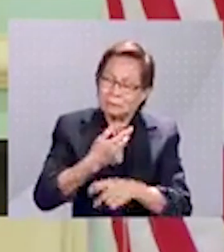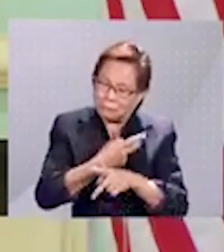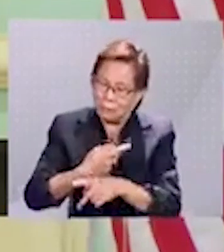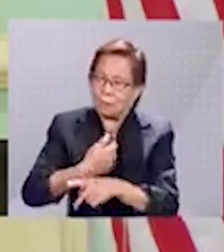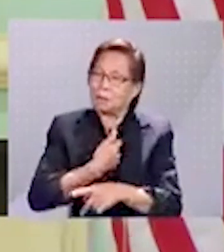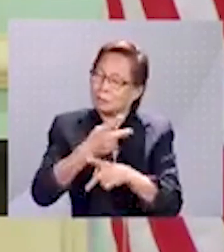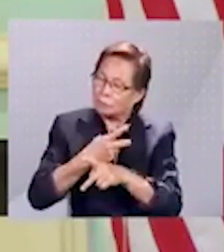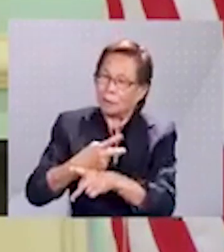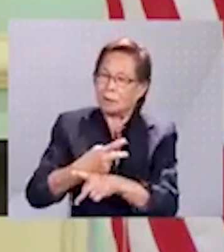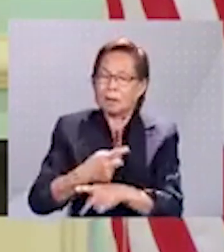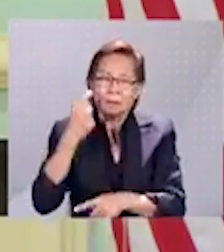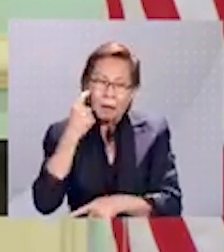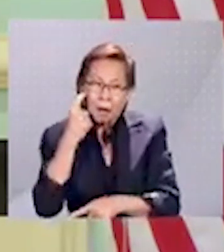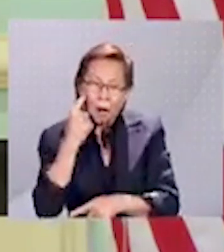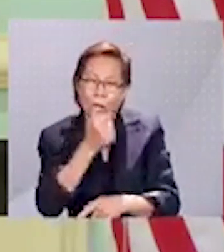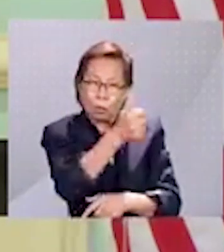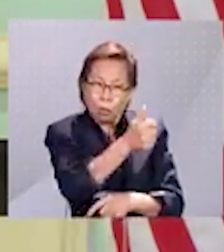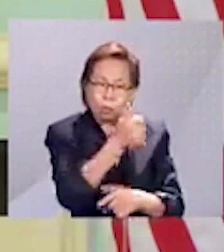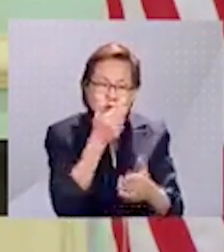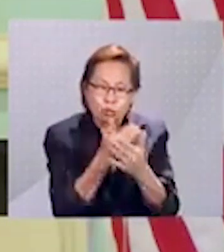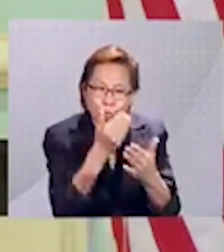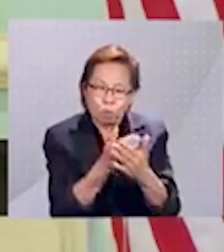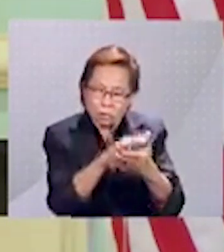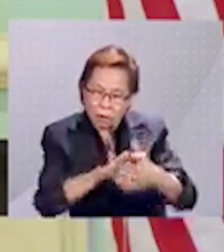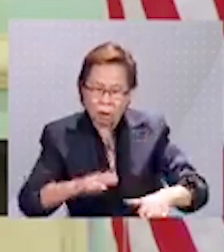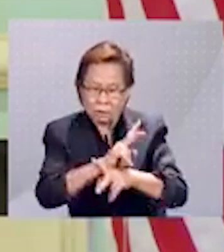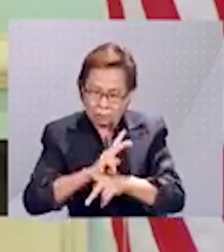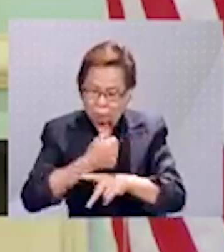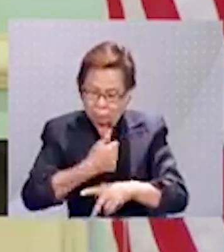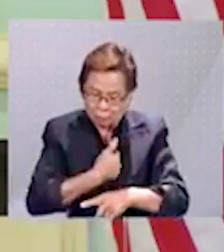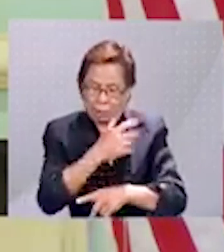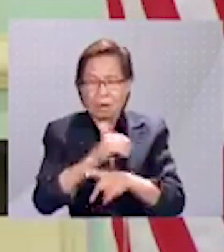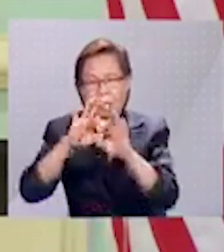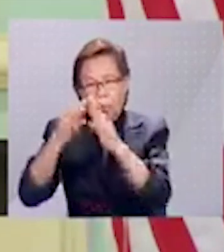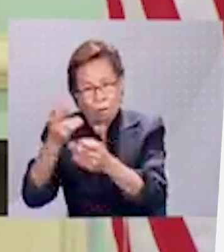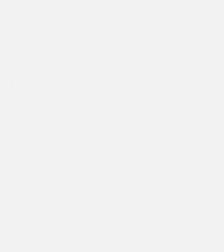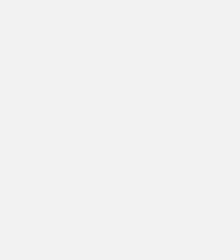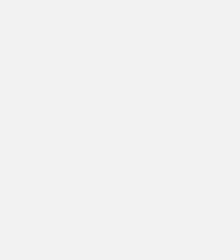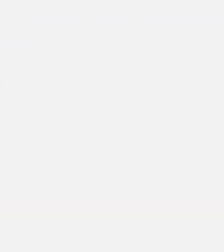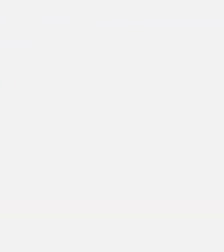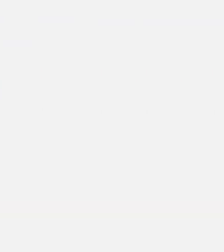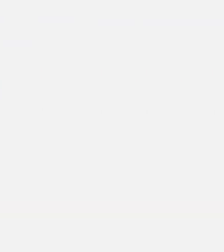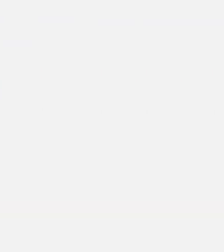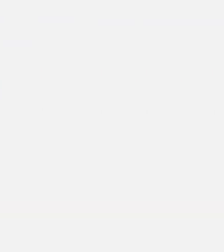apa yang lebih baik dan tidak baik untuk menjaga keselamatan diri sendiri dan juga keluarga